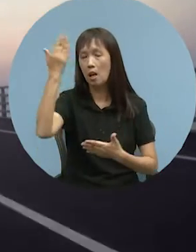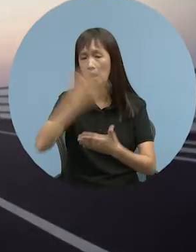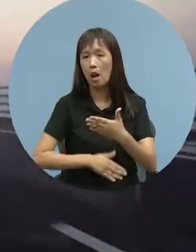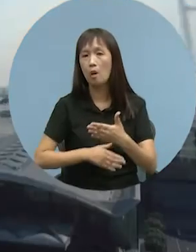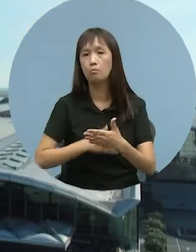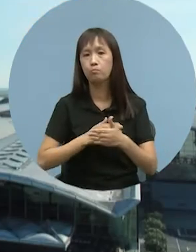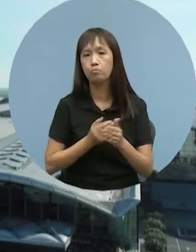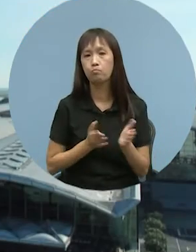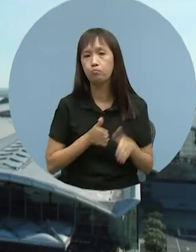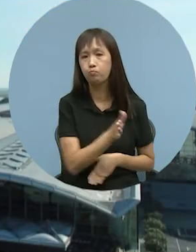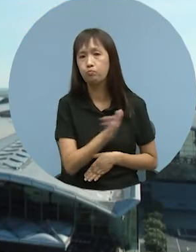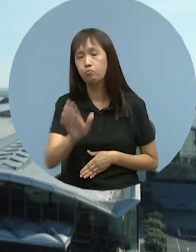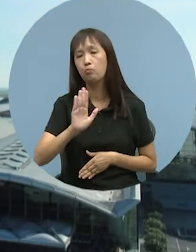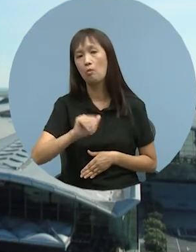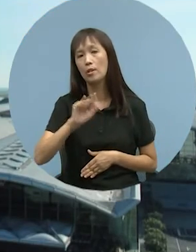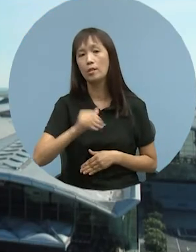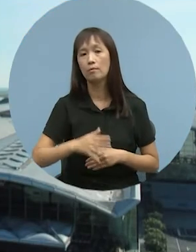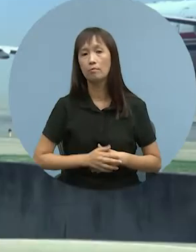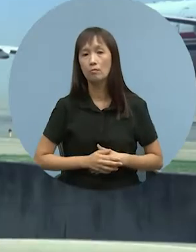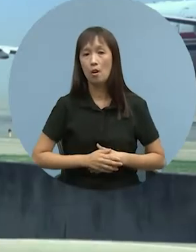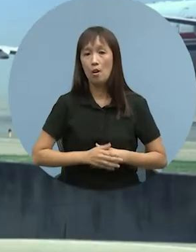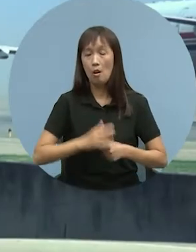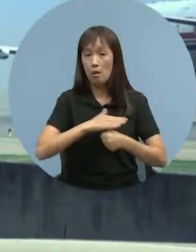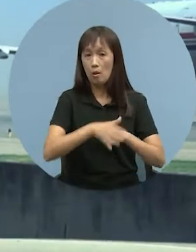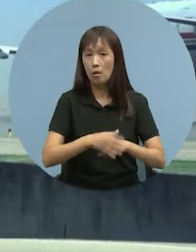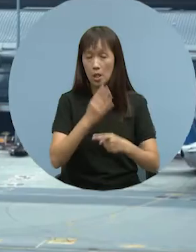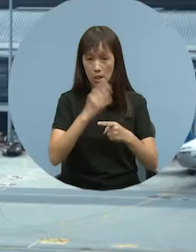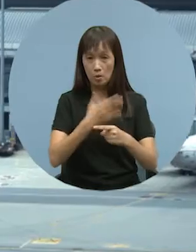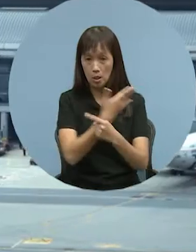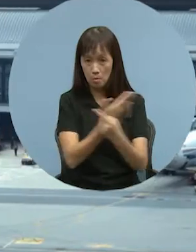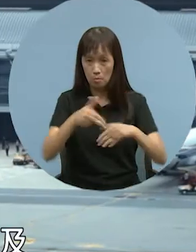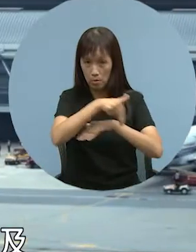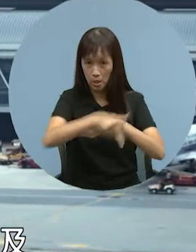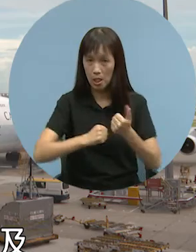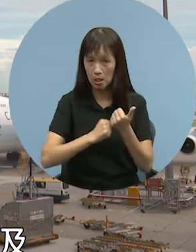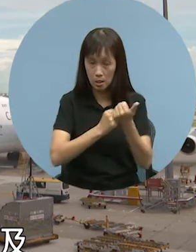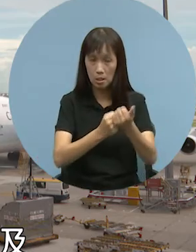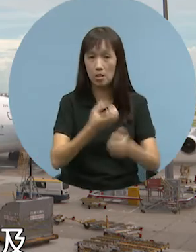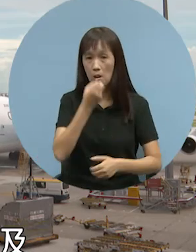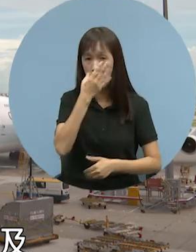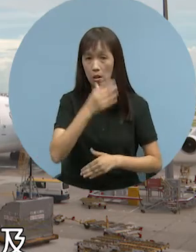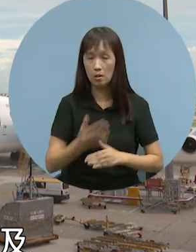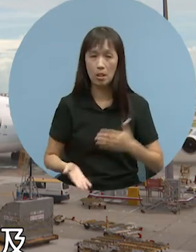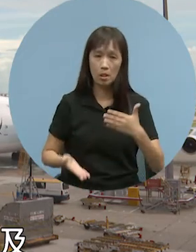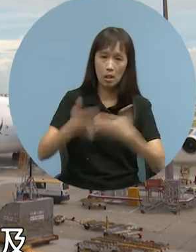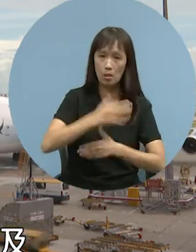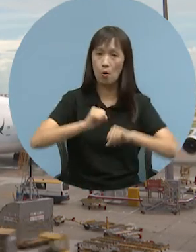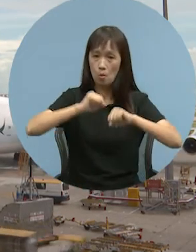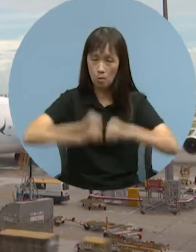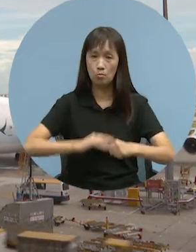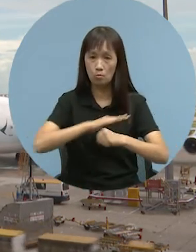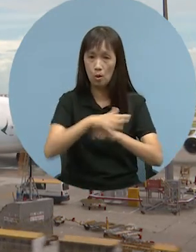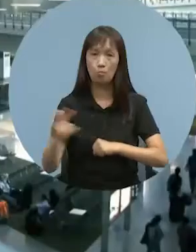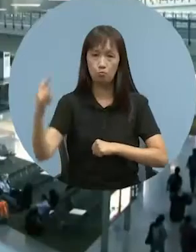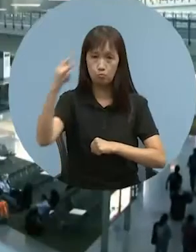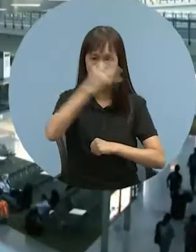越西。国家十四五规划纲要明确支持香港提升和巩固国际航运中心及国际